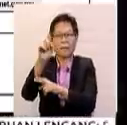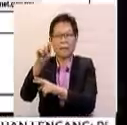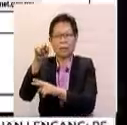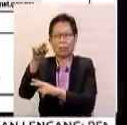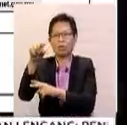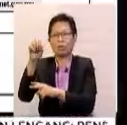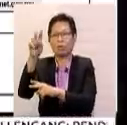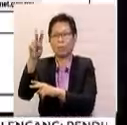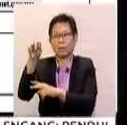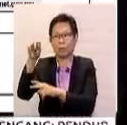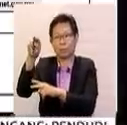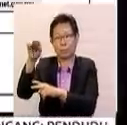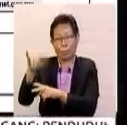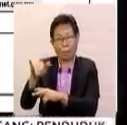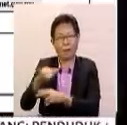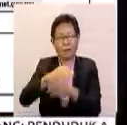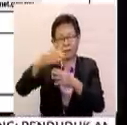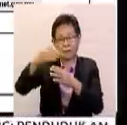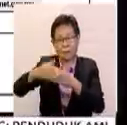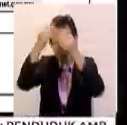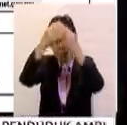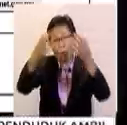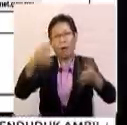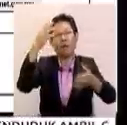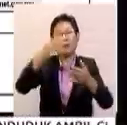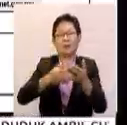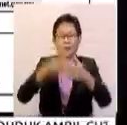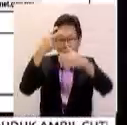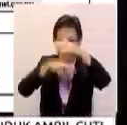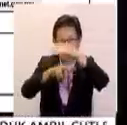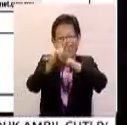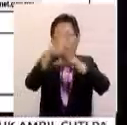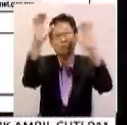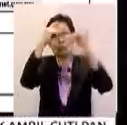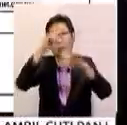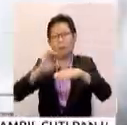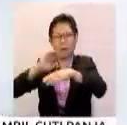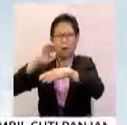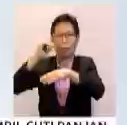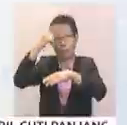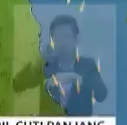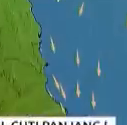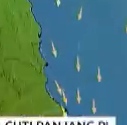www.met.govm sekian cuaca seterusnya ramalan cuaca pada hari